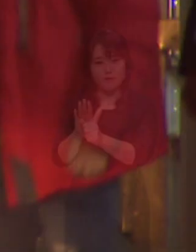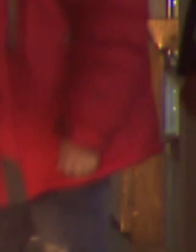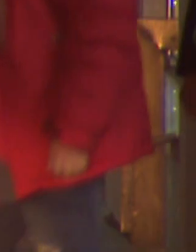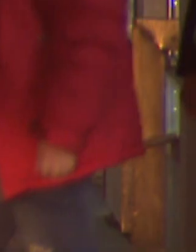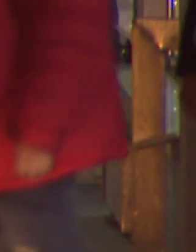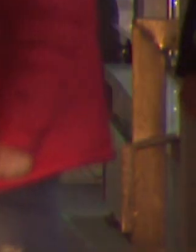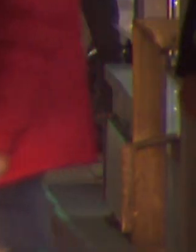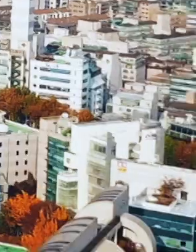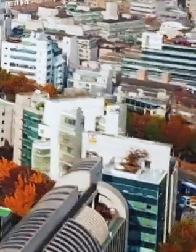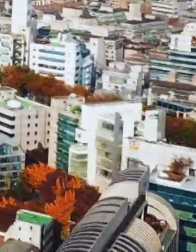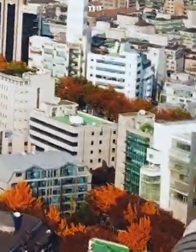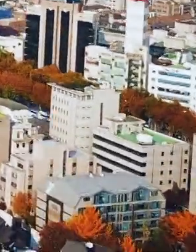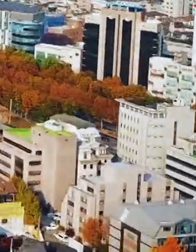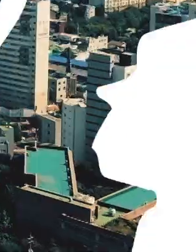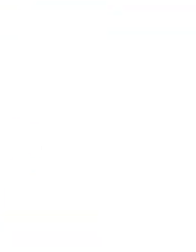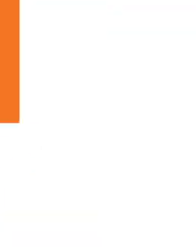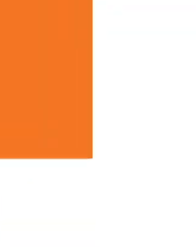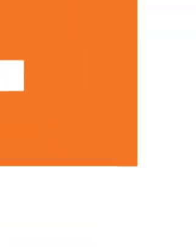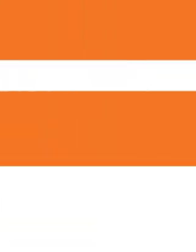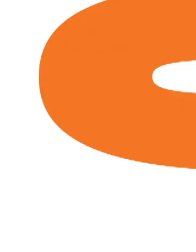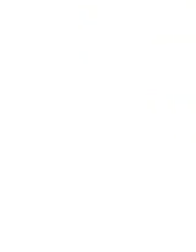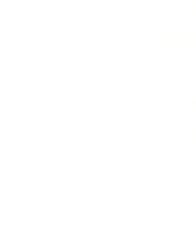김대우입니다.